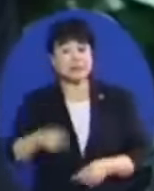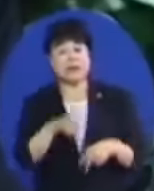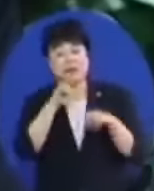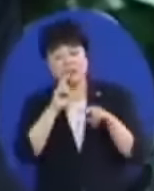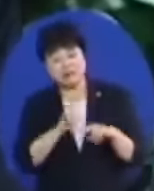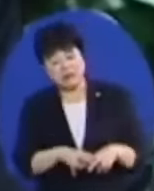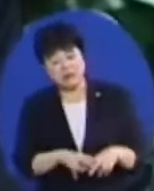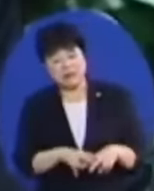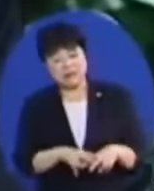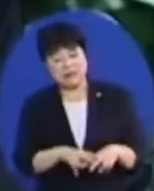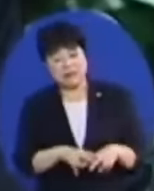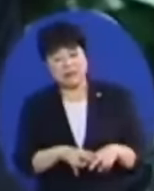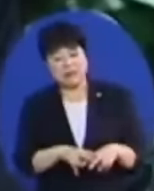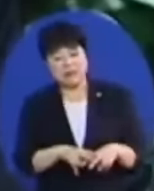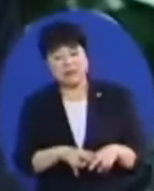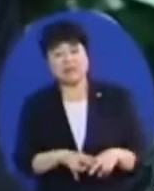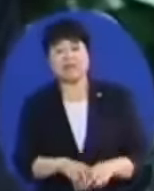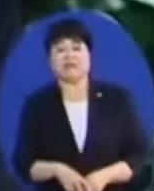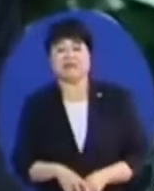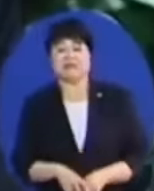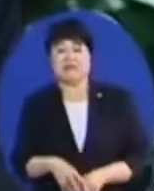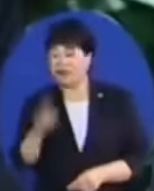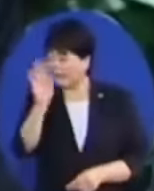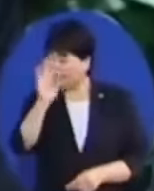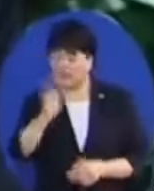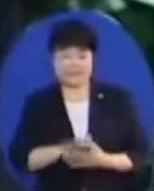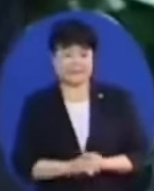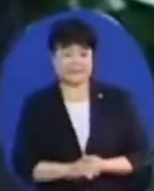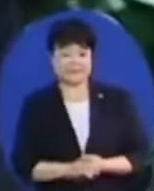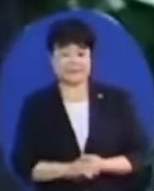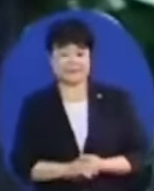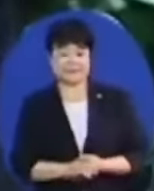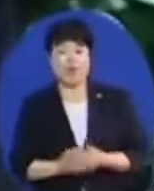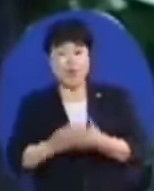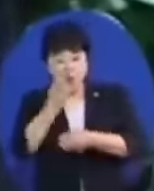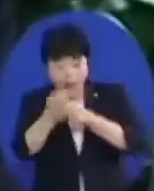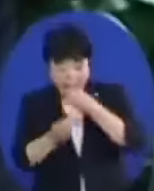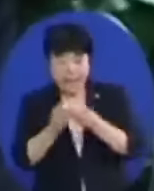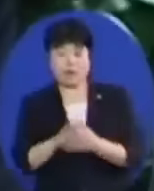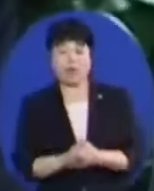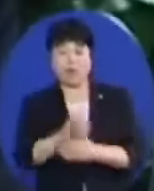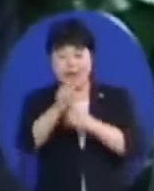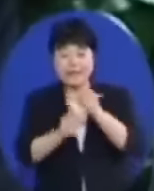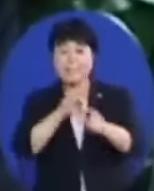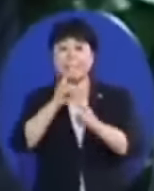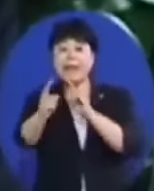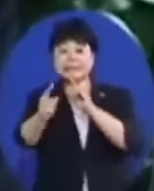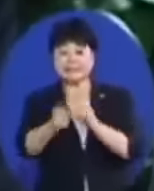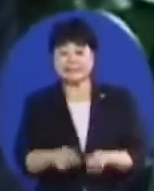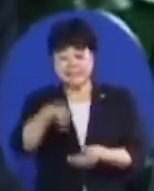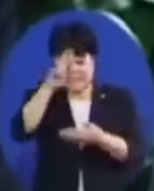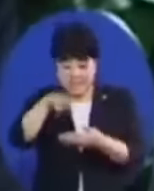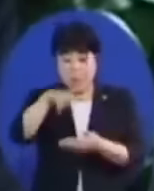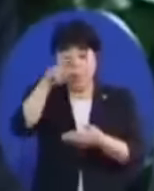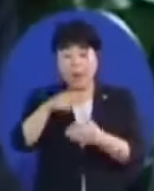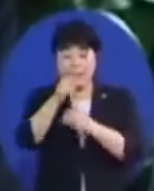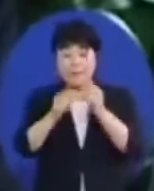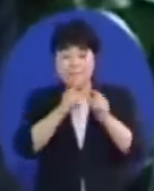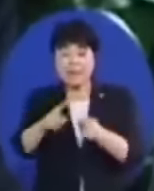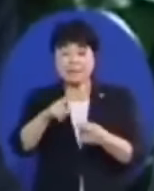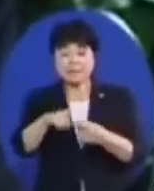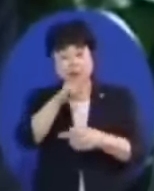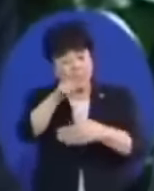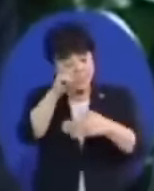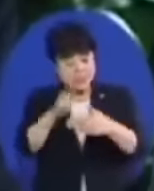앉아 있어야 별 볼일 없습니다. 회개하고 하나님 말씀을 읽고 하나님